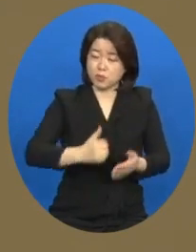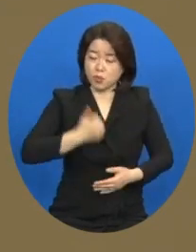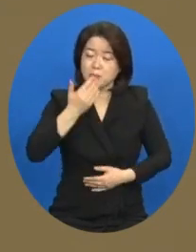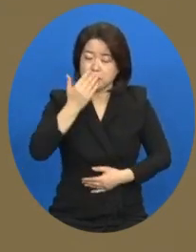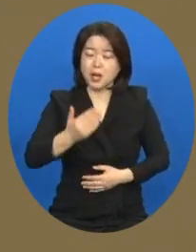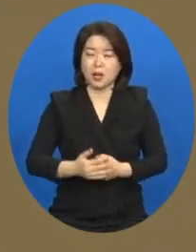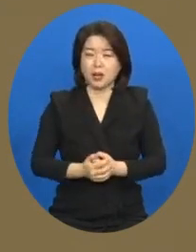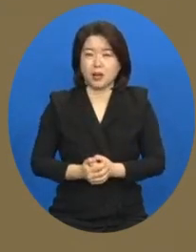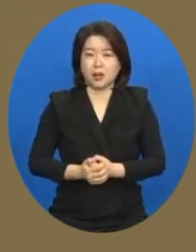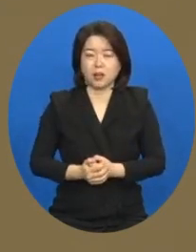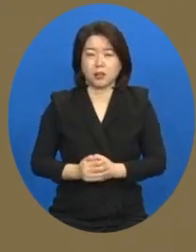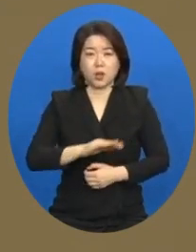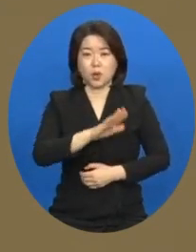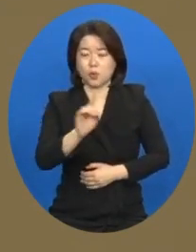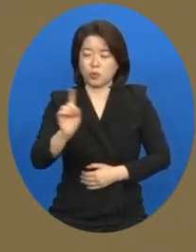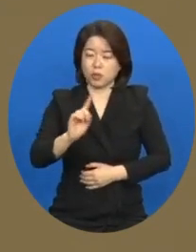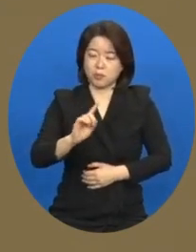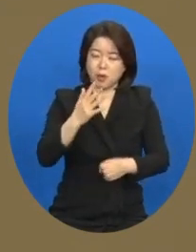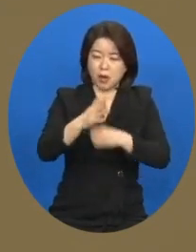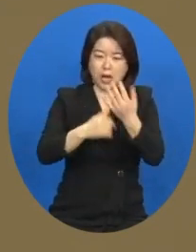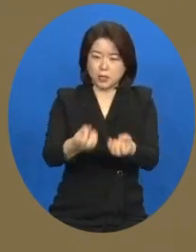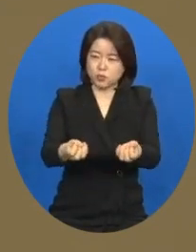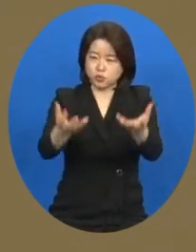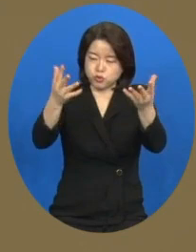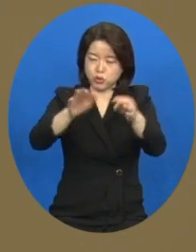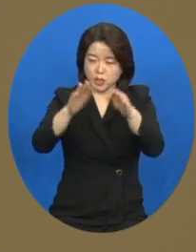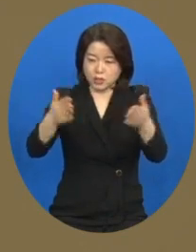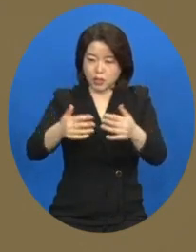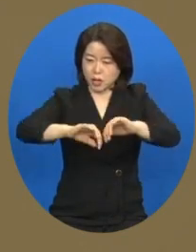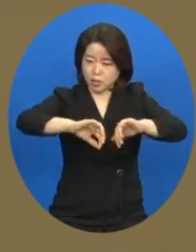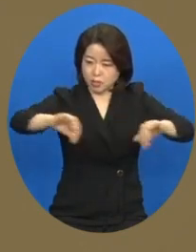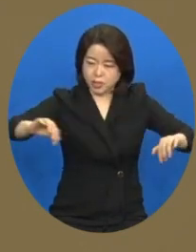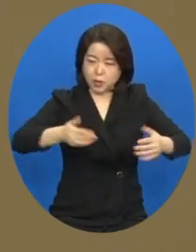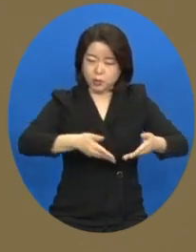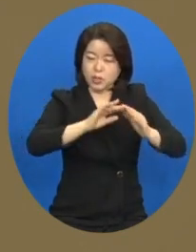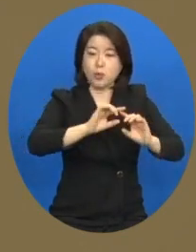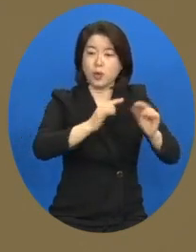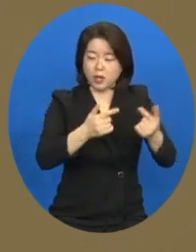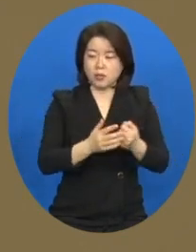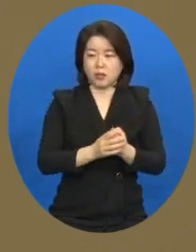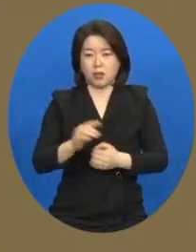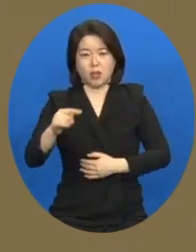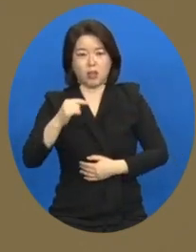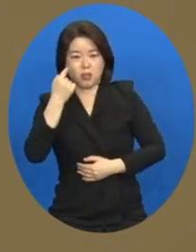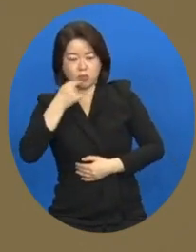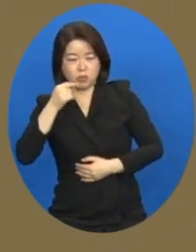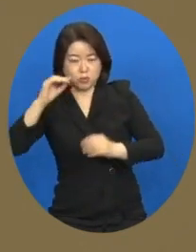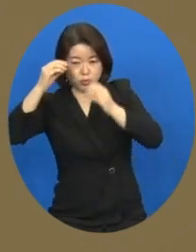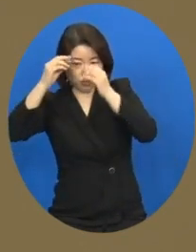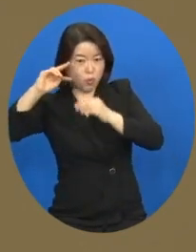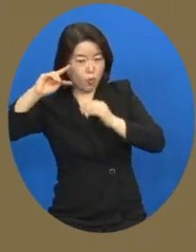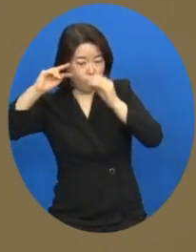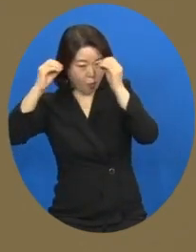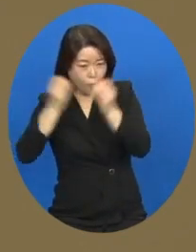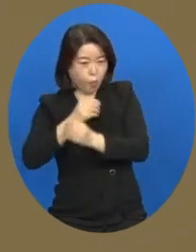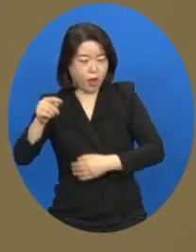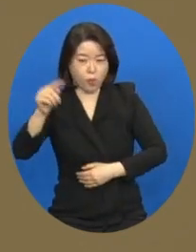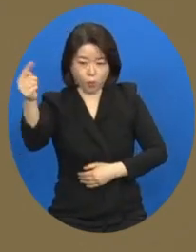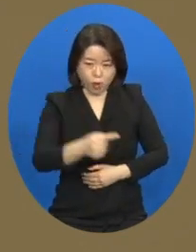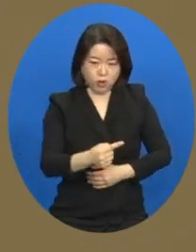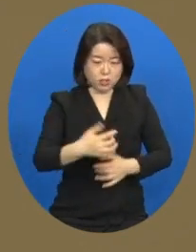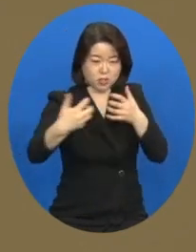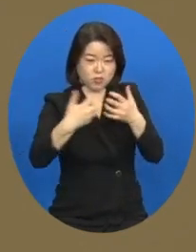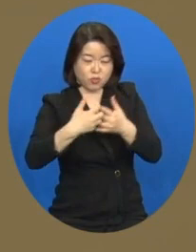우리가 무슨 하나님의 제단을 따로 쌓은 것도 아닌데 마치 그런 건 줄 알고 와서 전쟁부터